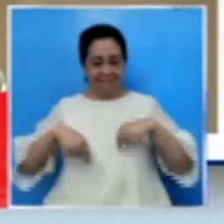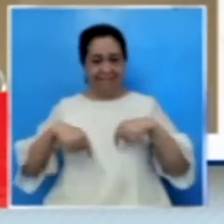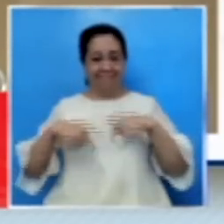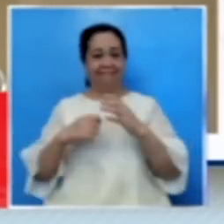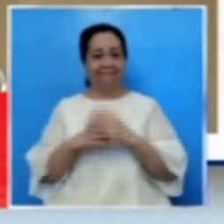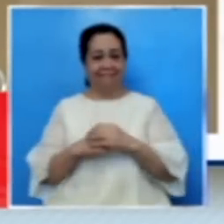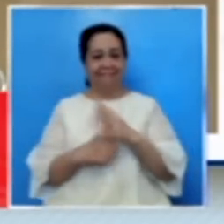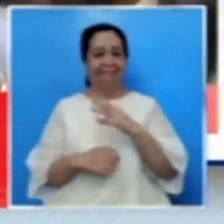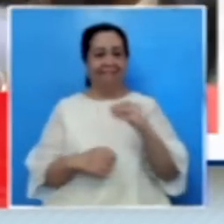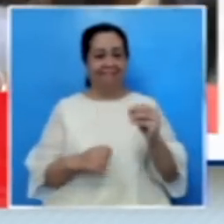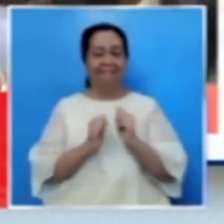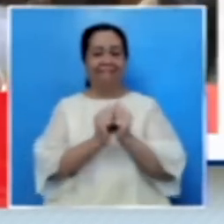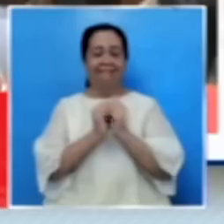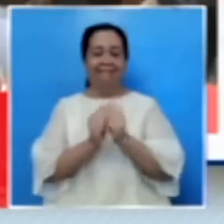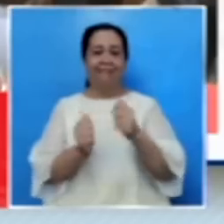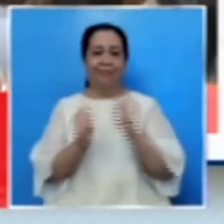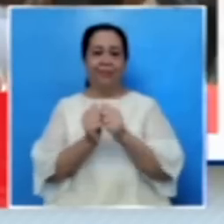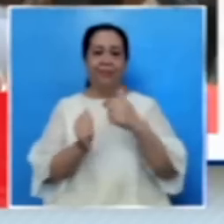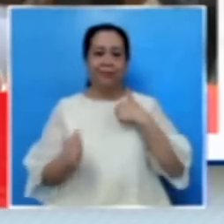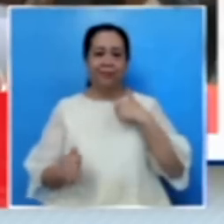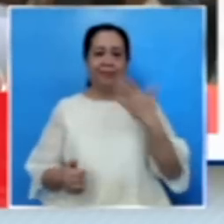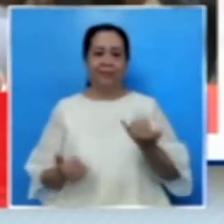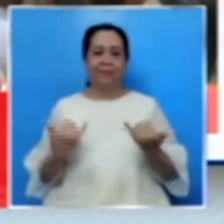kanako niining adlawa.